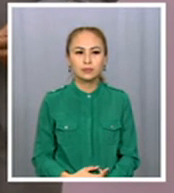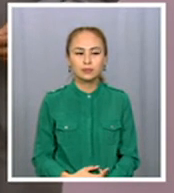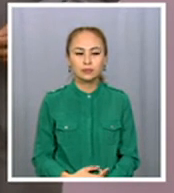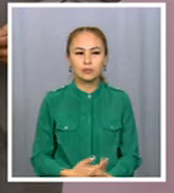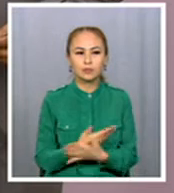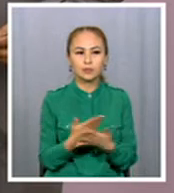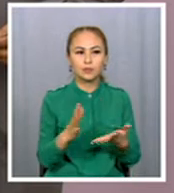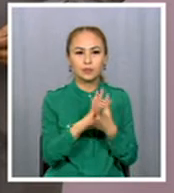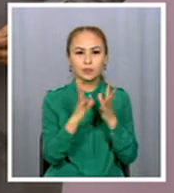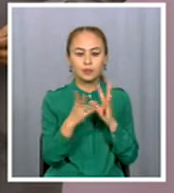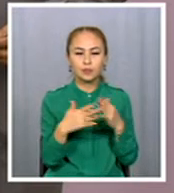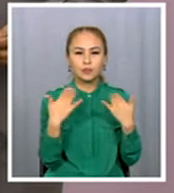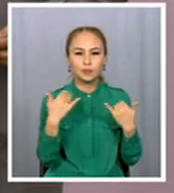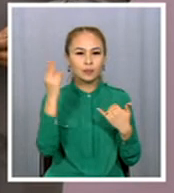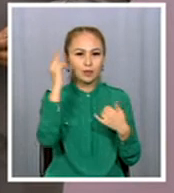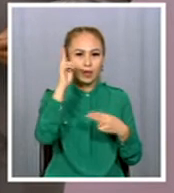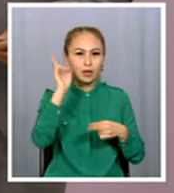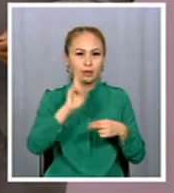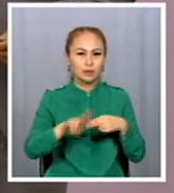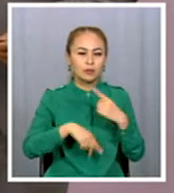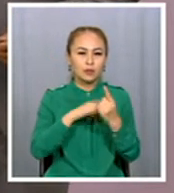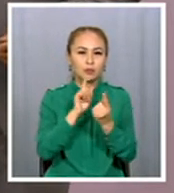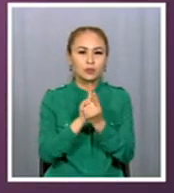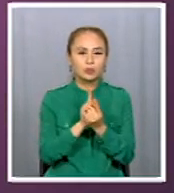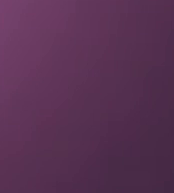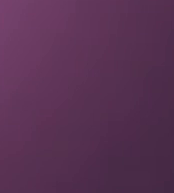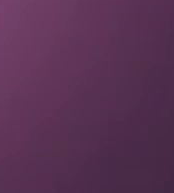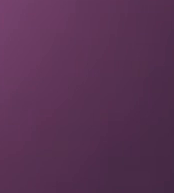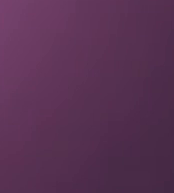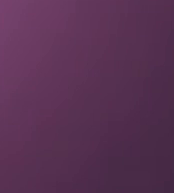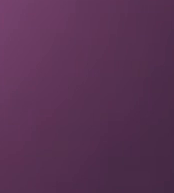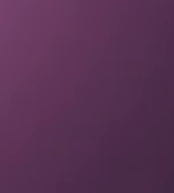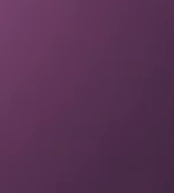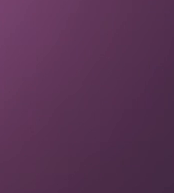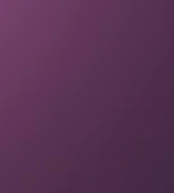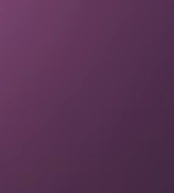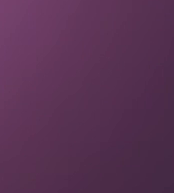Осымен бүгінгі сабағымыз аяқталды. Сау болыңдар.